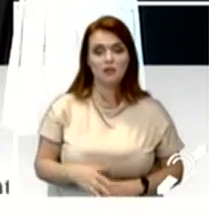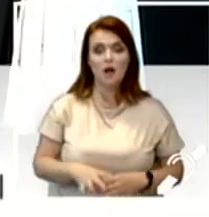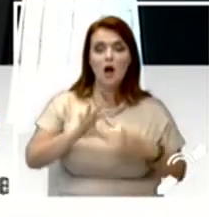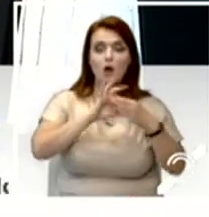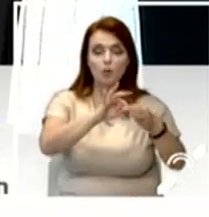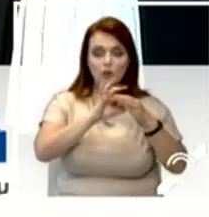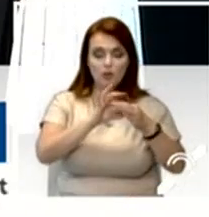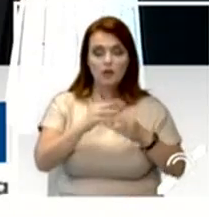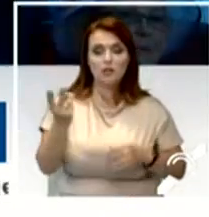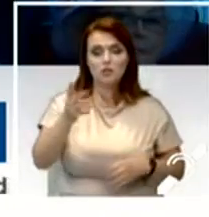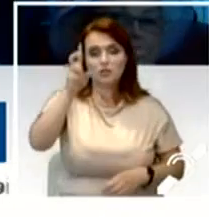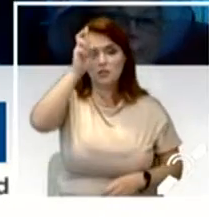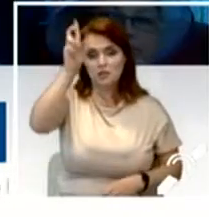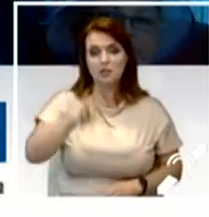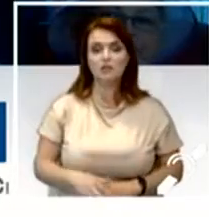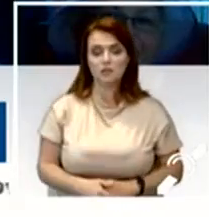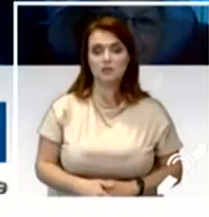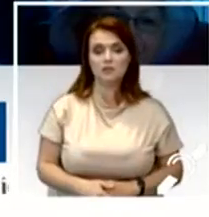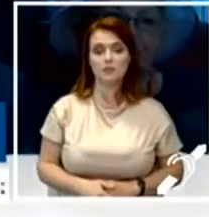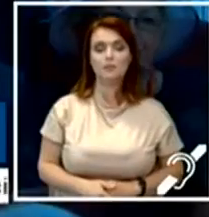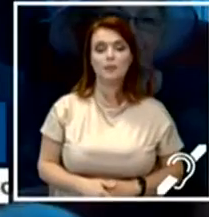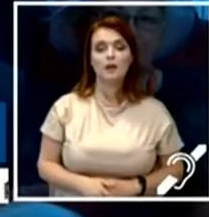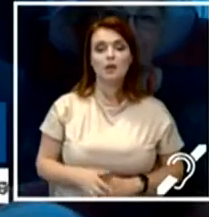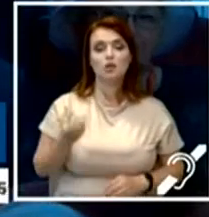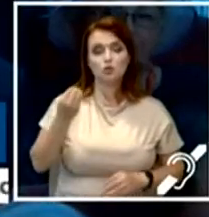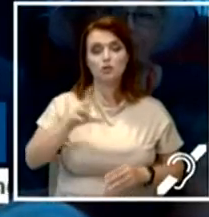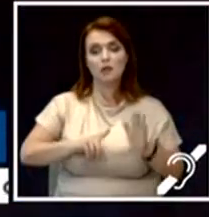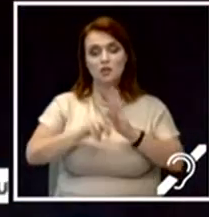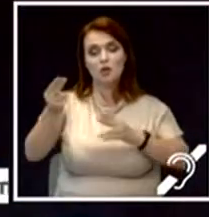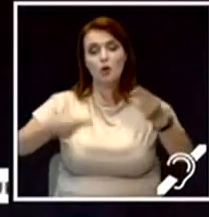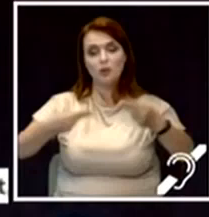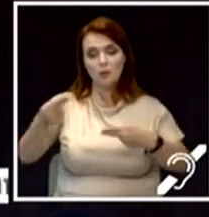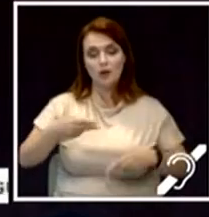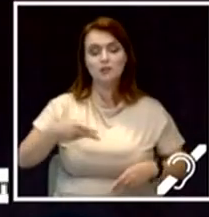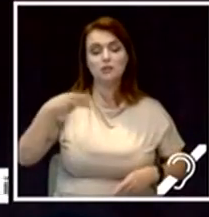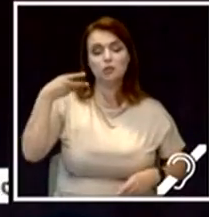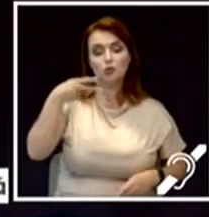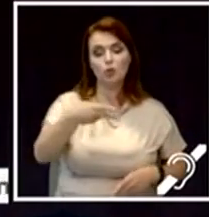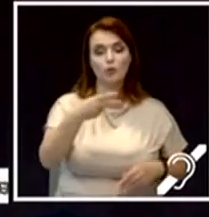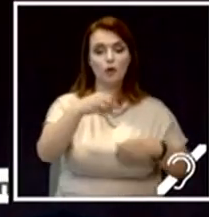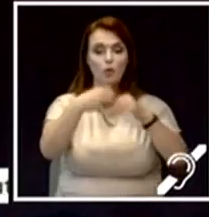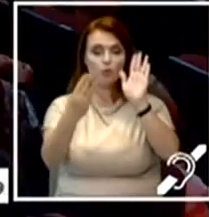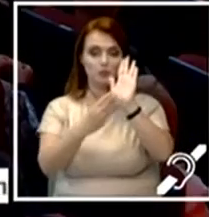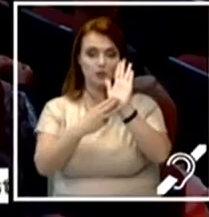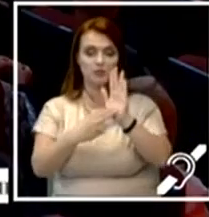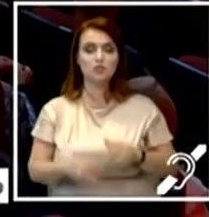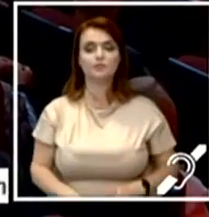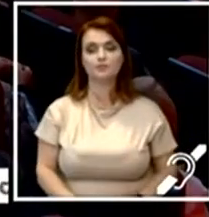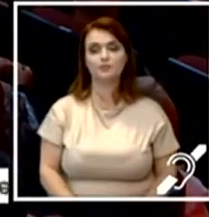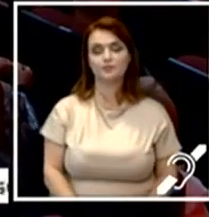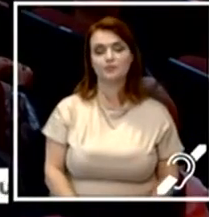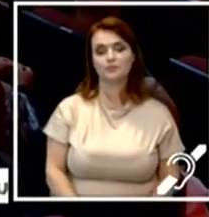este reglementată de un protocol semnat în 2018 de Ministerul Culturii din România și cel al Republicii Moldova.